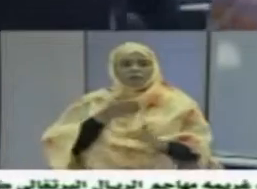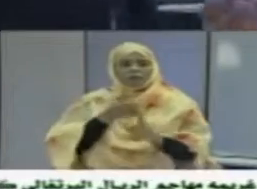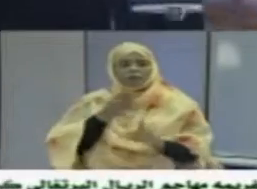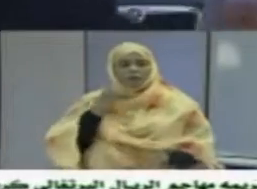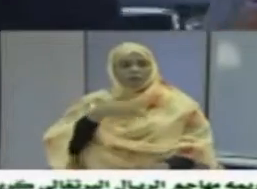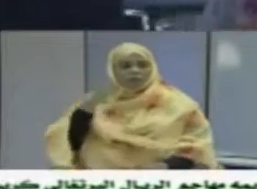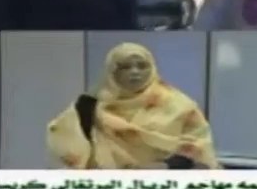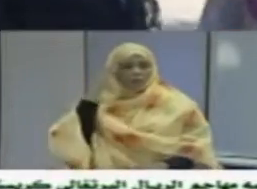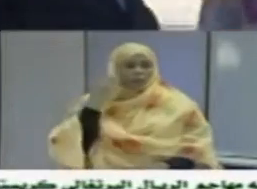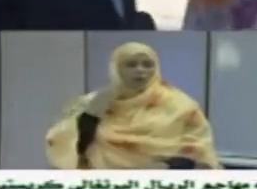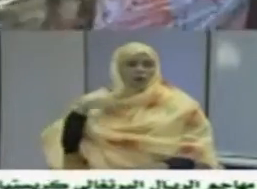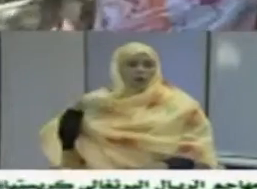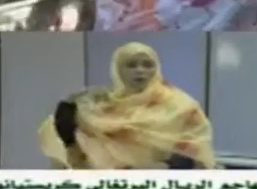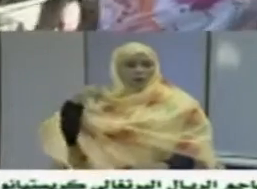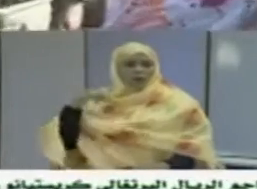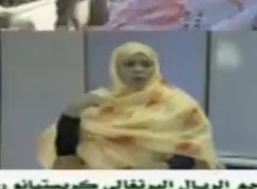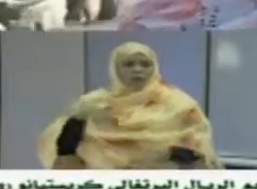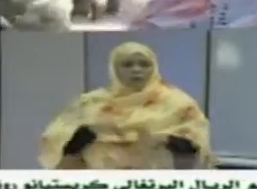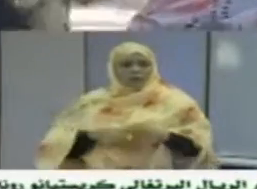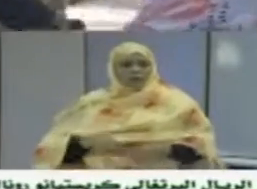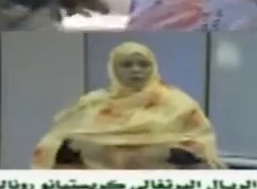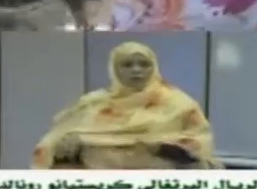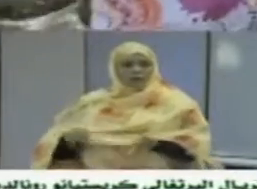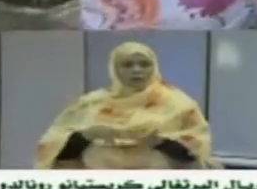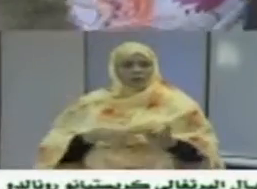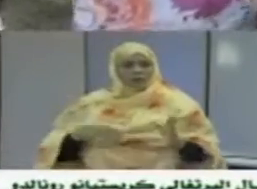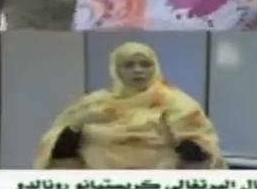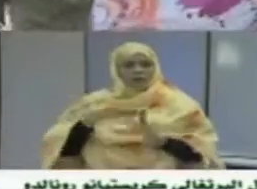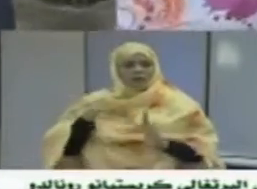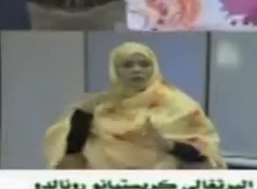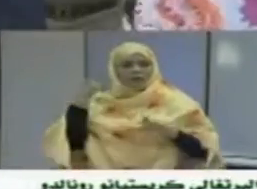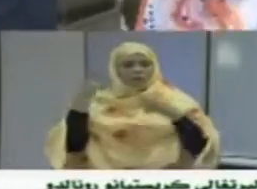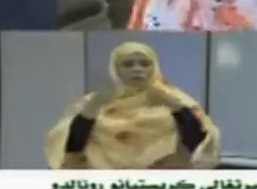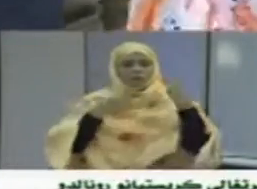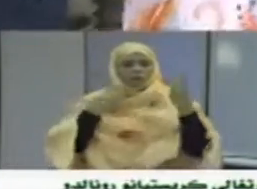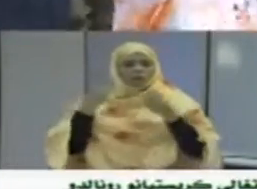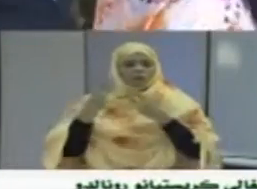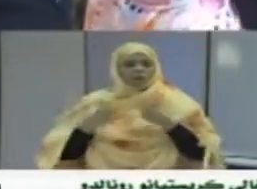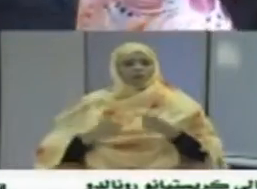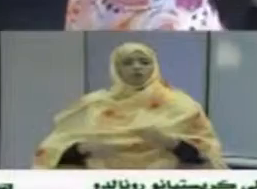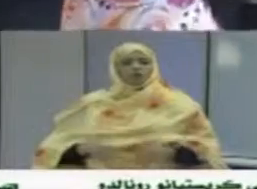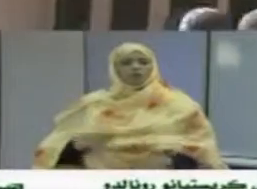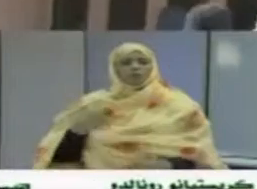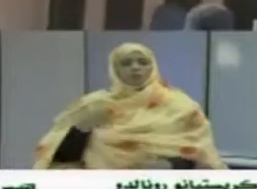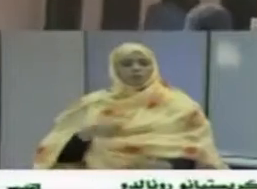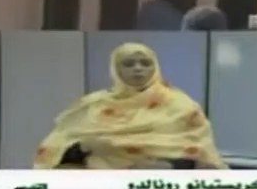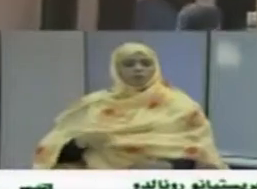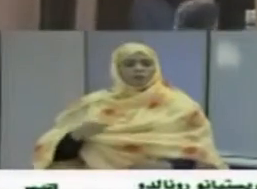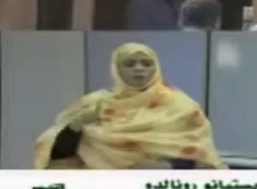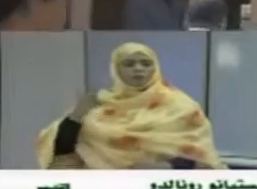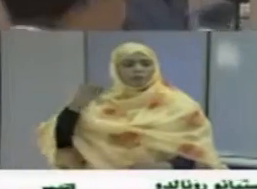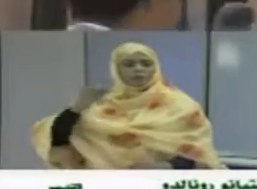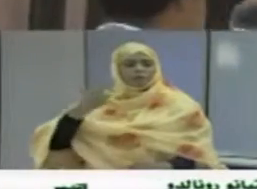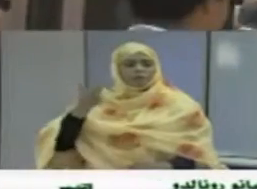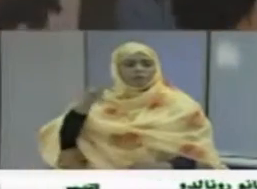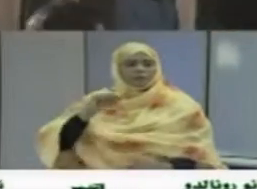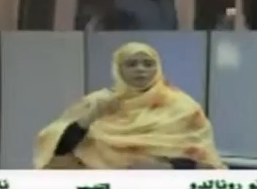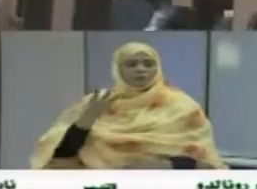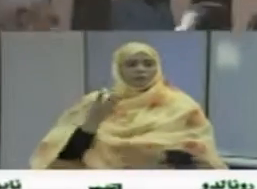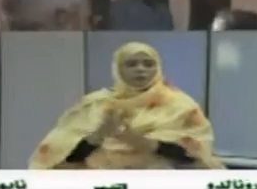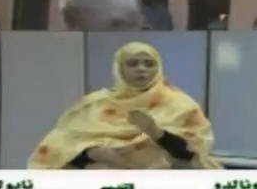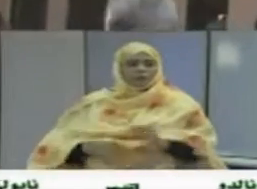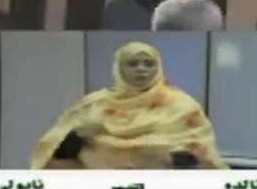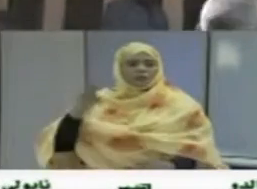تنطوي الزيارة الأخيرة لوزيرة الزراعة السيدة لمينة بنت القطب والمماما لعدد من الإدارات